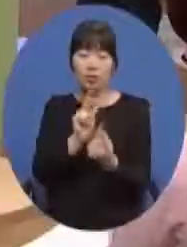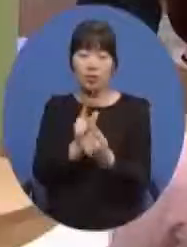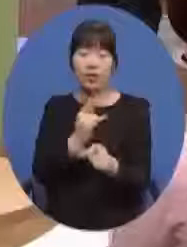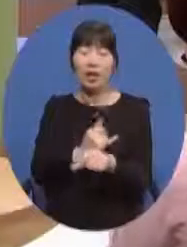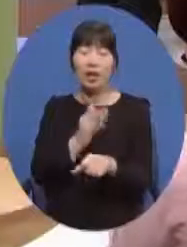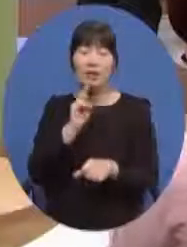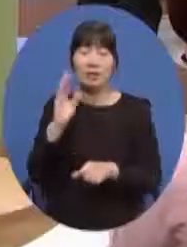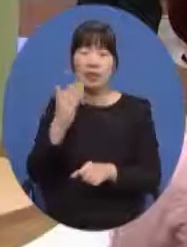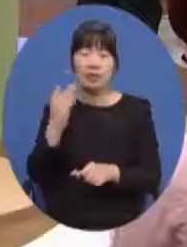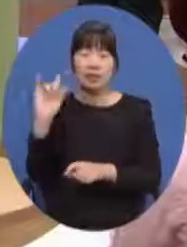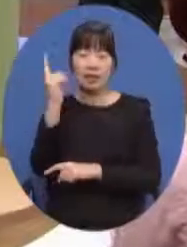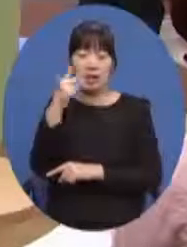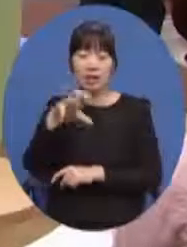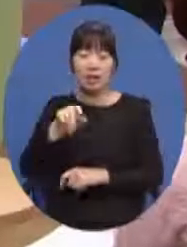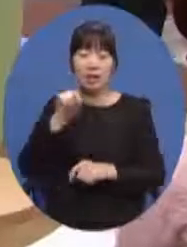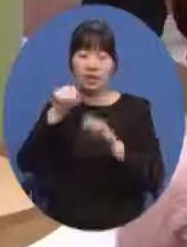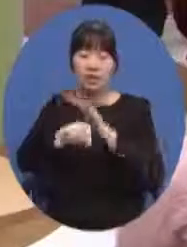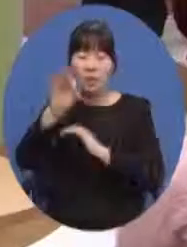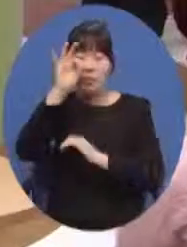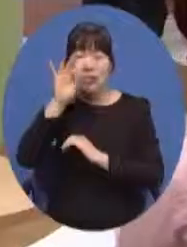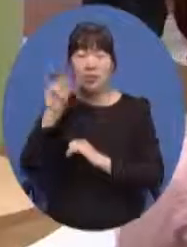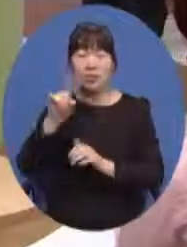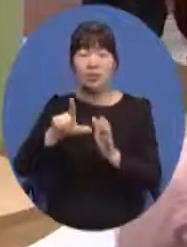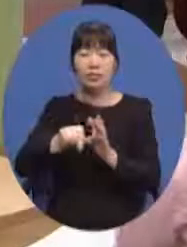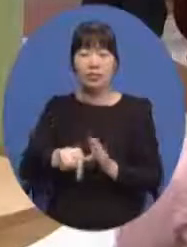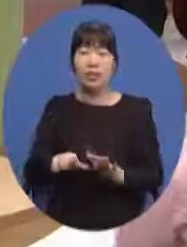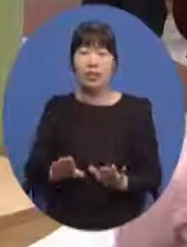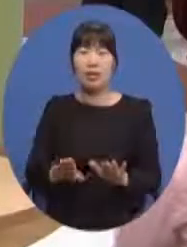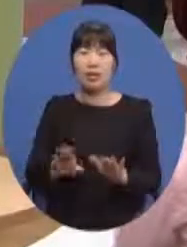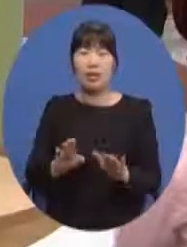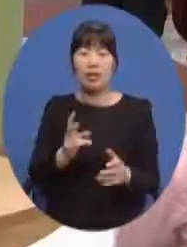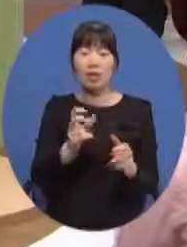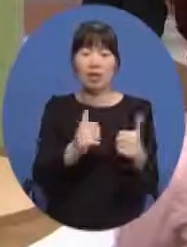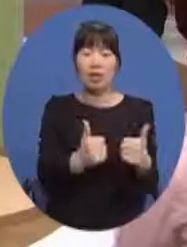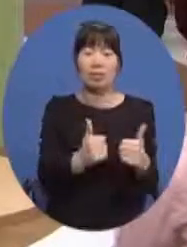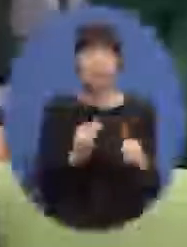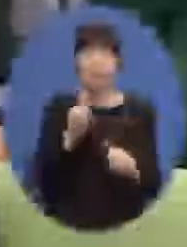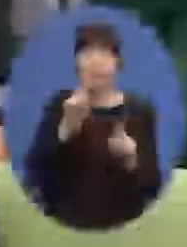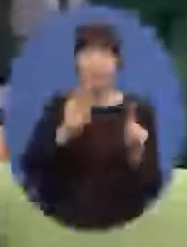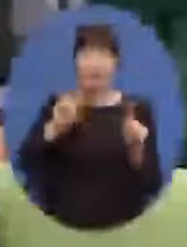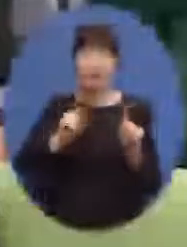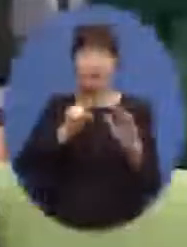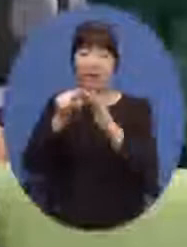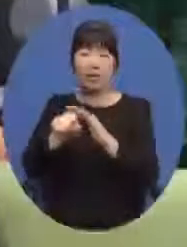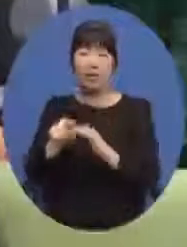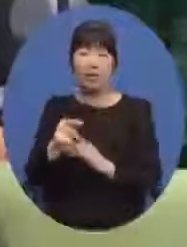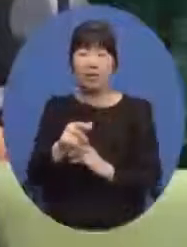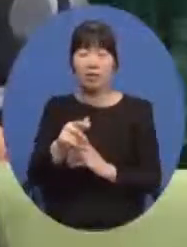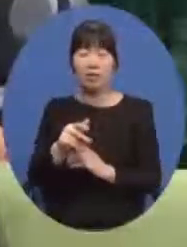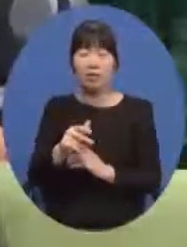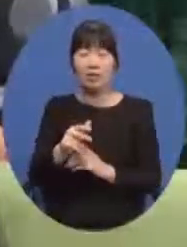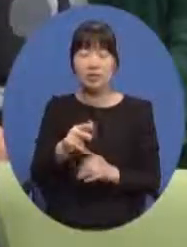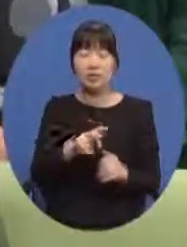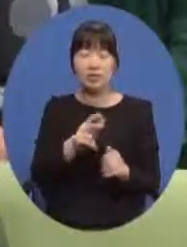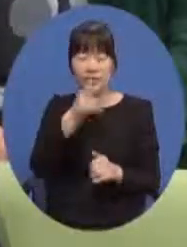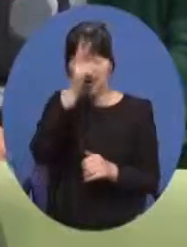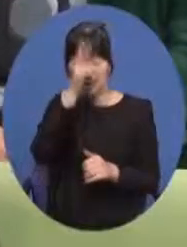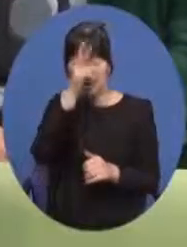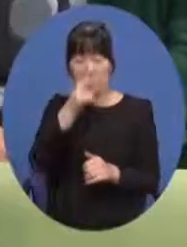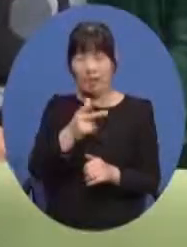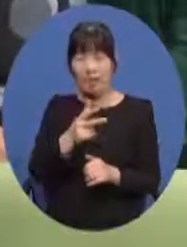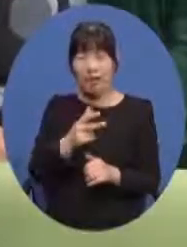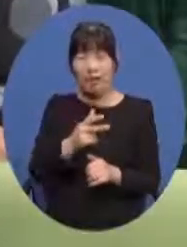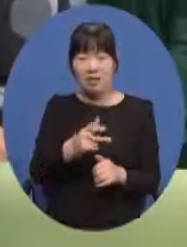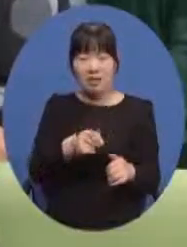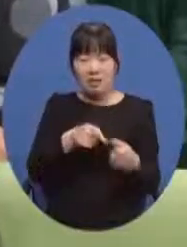됩니다. 야구장에도 가보고, 또 그러냐면 어떨 때는 이제 법원에도 한번 가서 그 형사 피의자들이 예를 먹고 있는